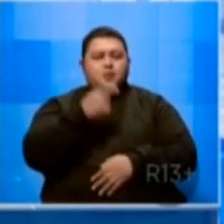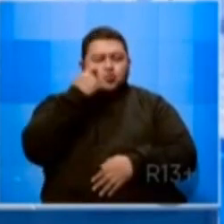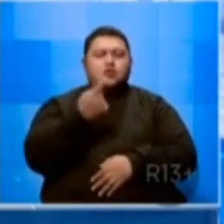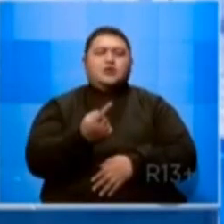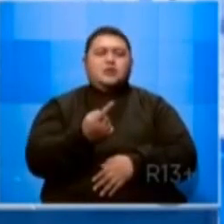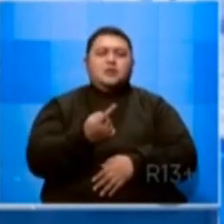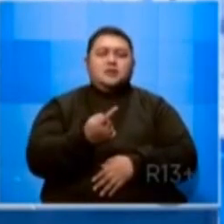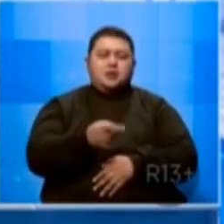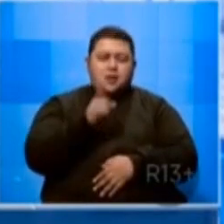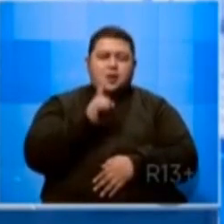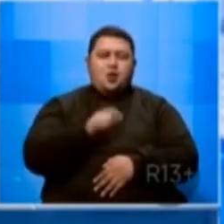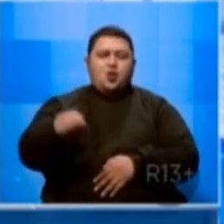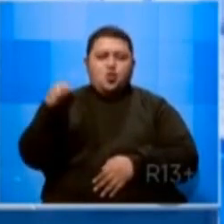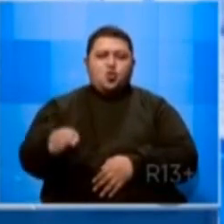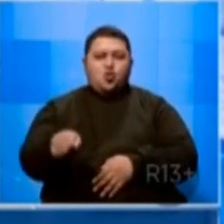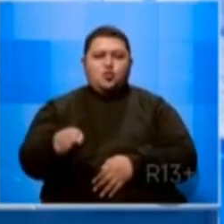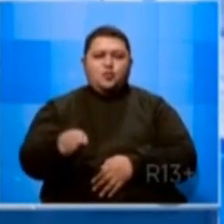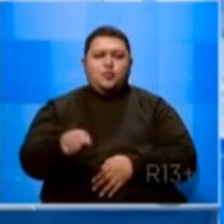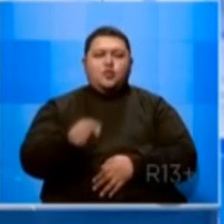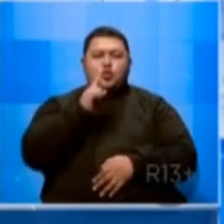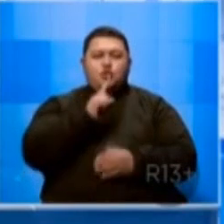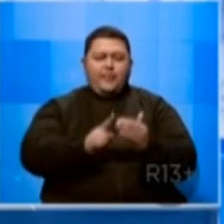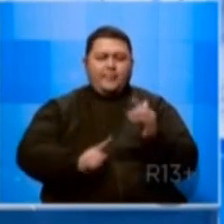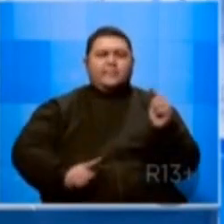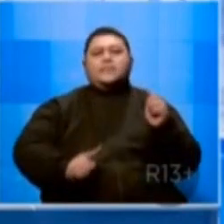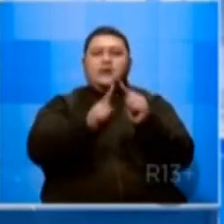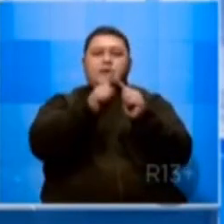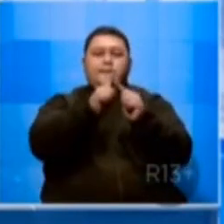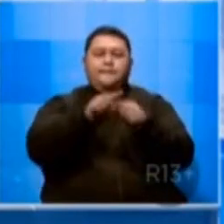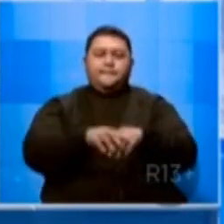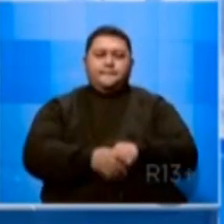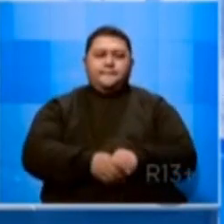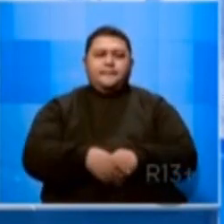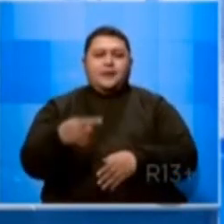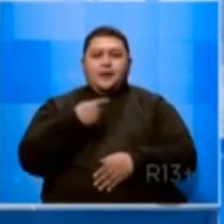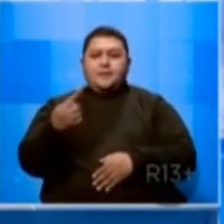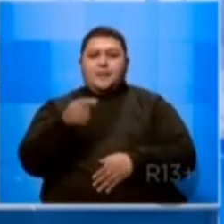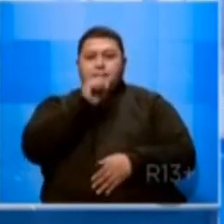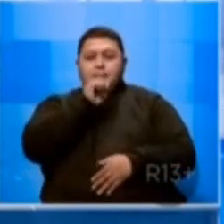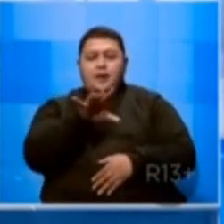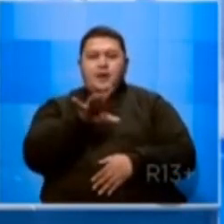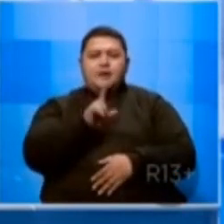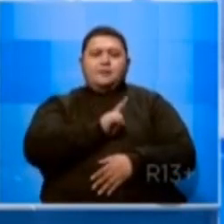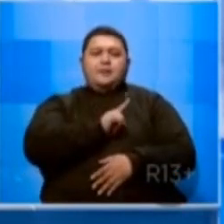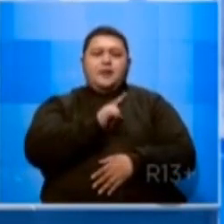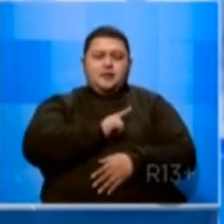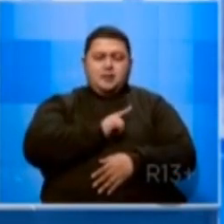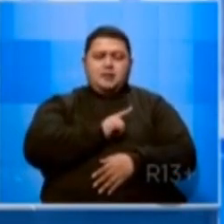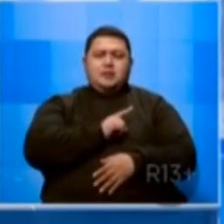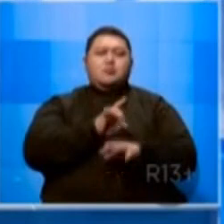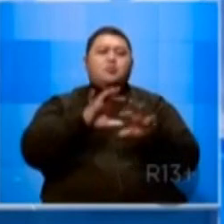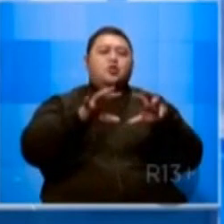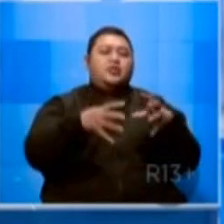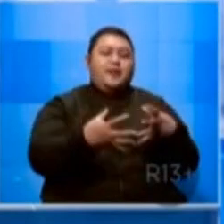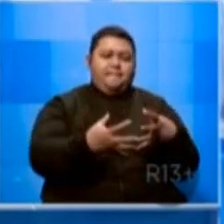bahwa hukum ternyata tajam ke atas juga ya kami mengakui ya Secara pribadi maupun secara tim